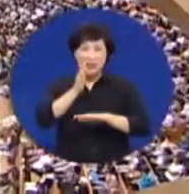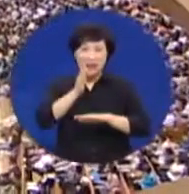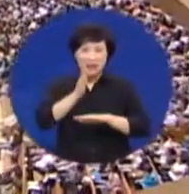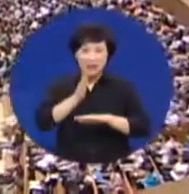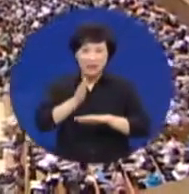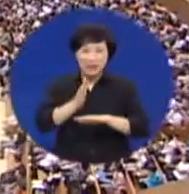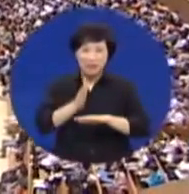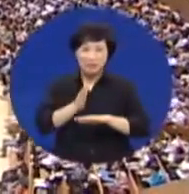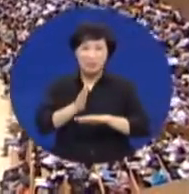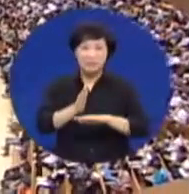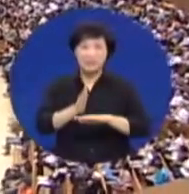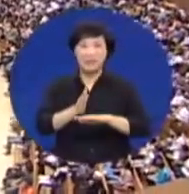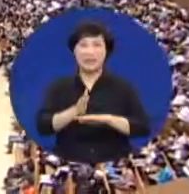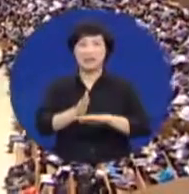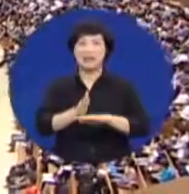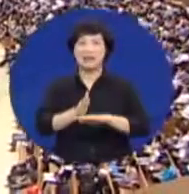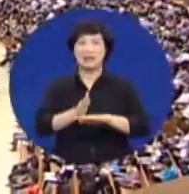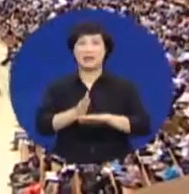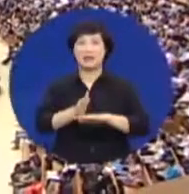감사합니다